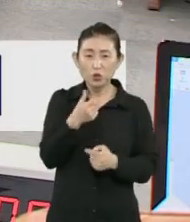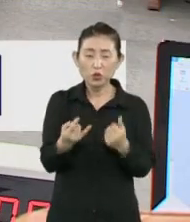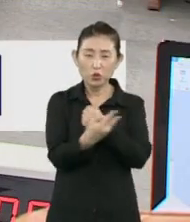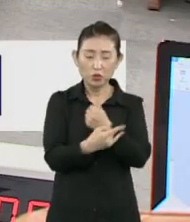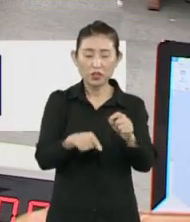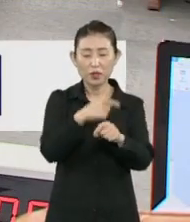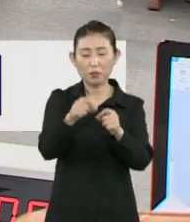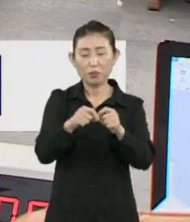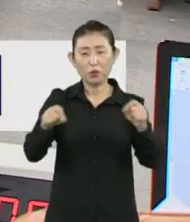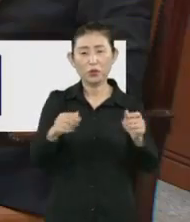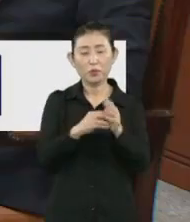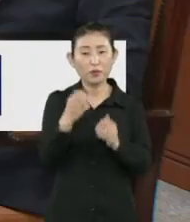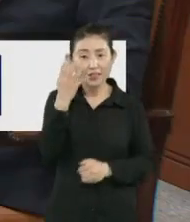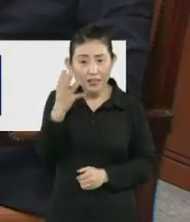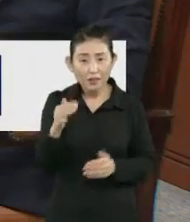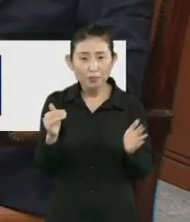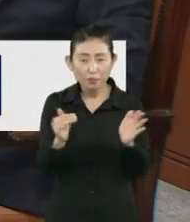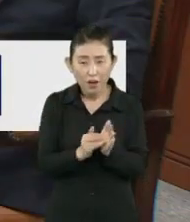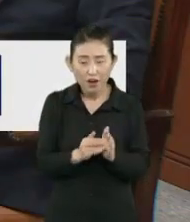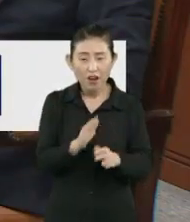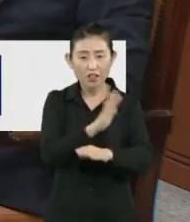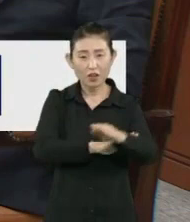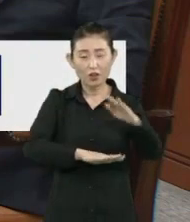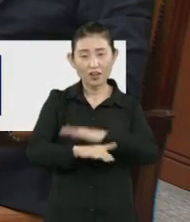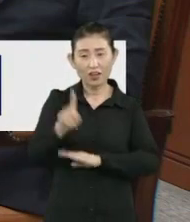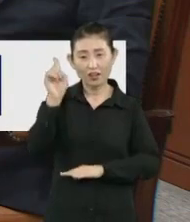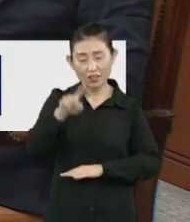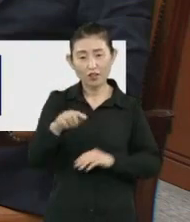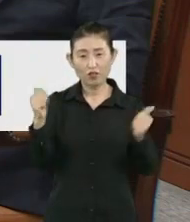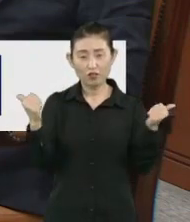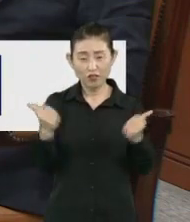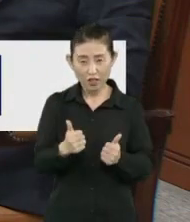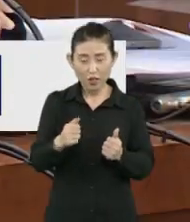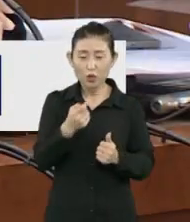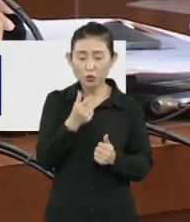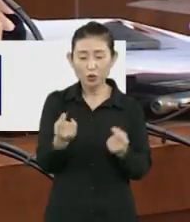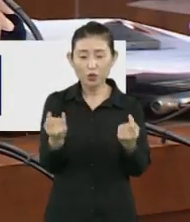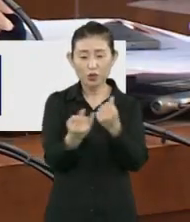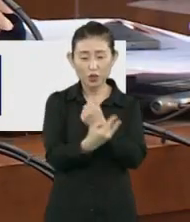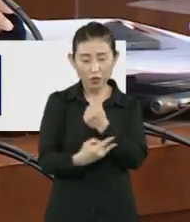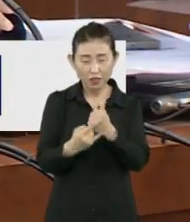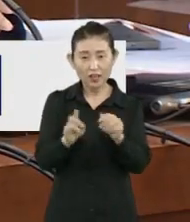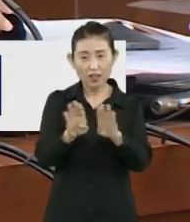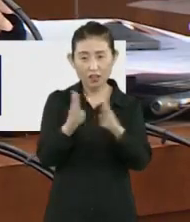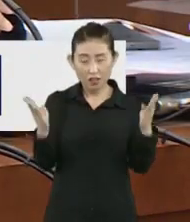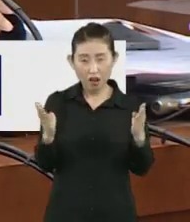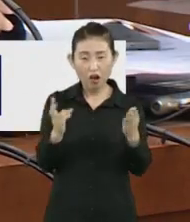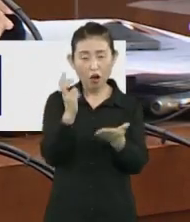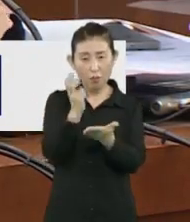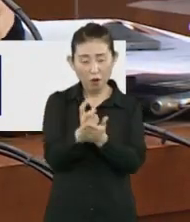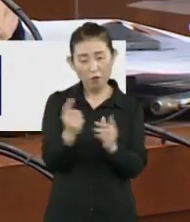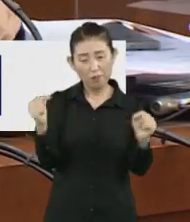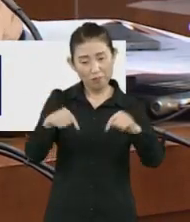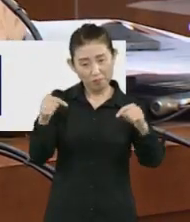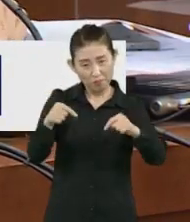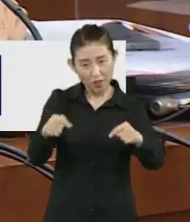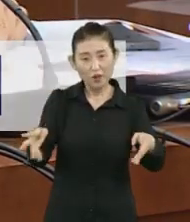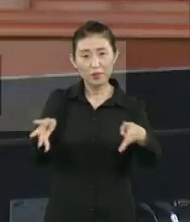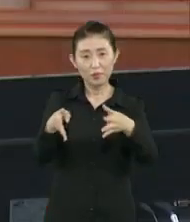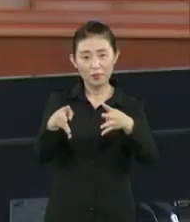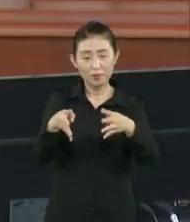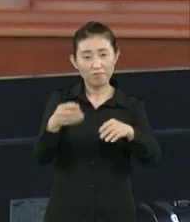처리가 무산된 지 넉 달 만에 여야가 내일 국회의장 위원의 소위를 열어 국회 법 개정안을 논의하기로 한